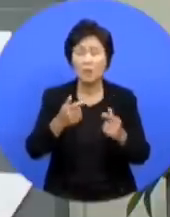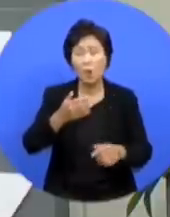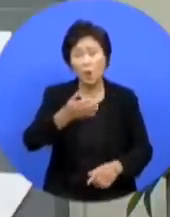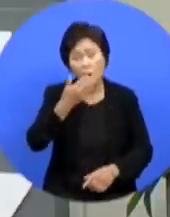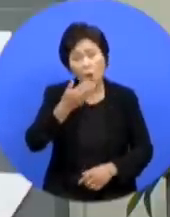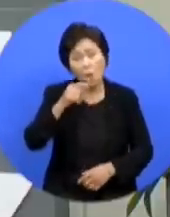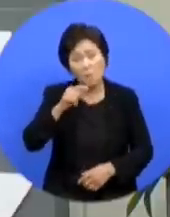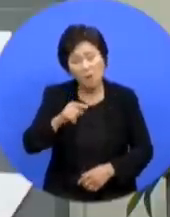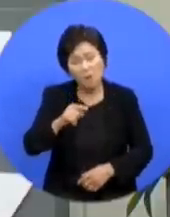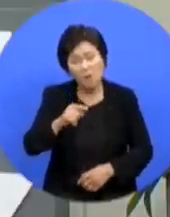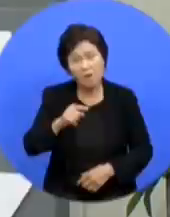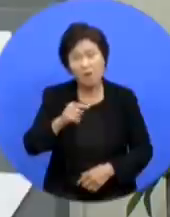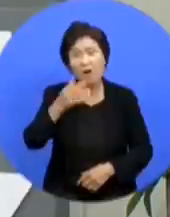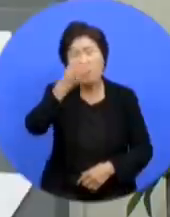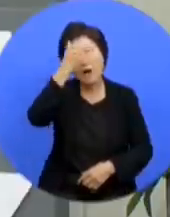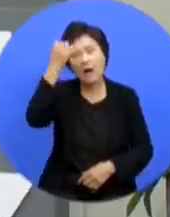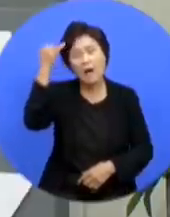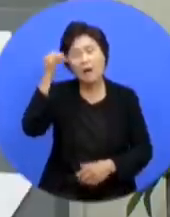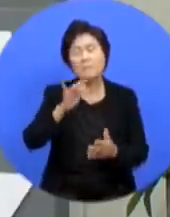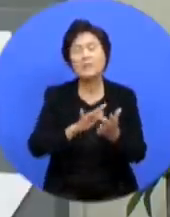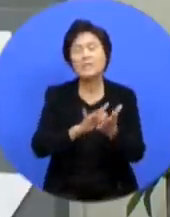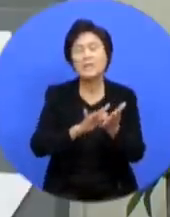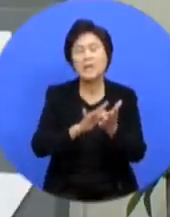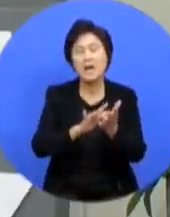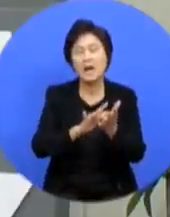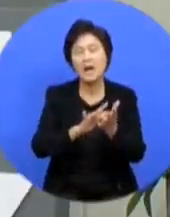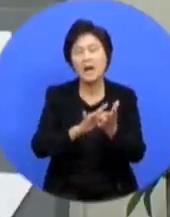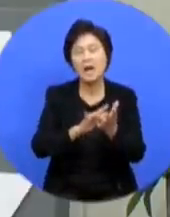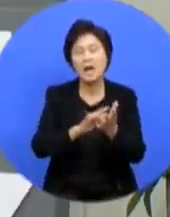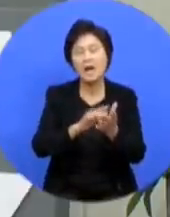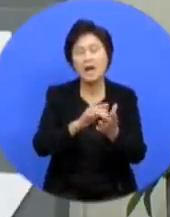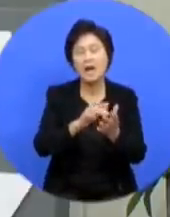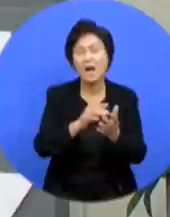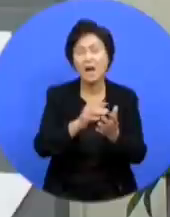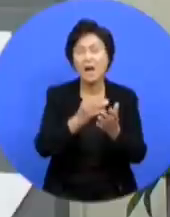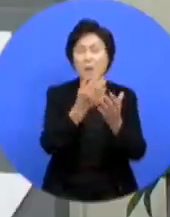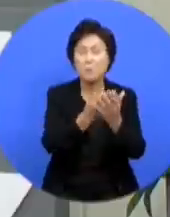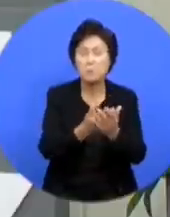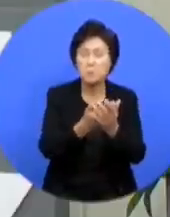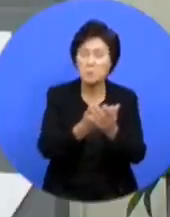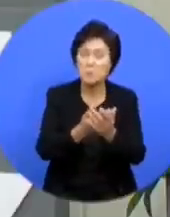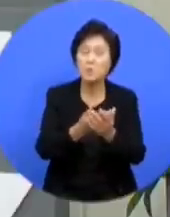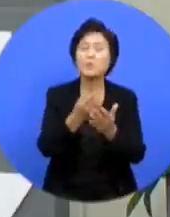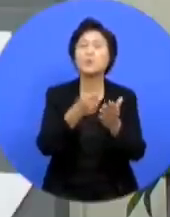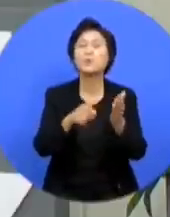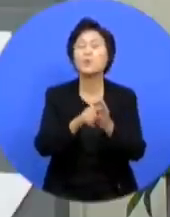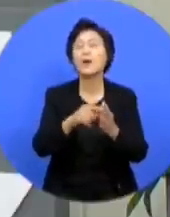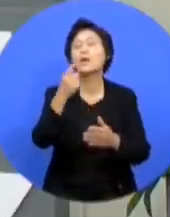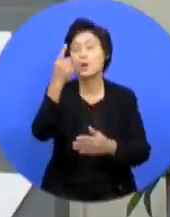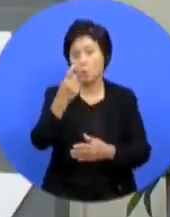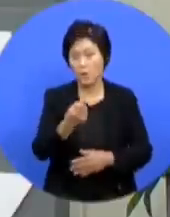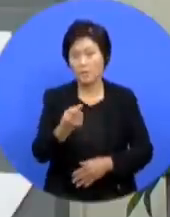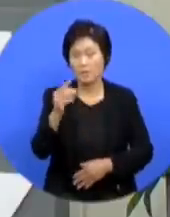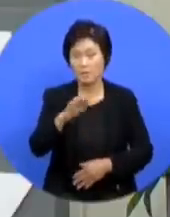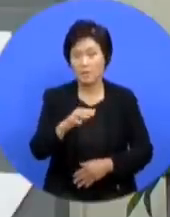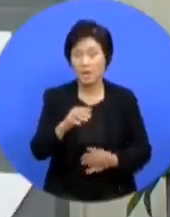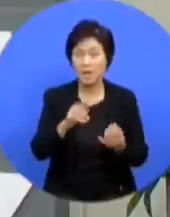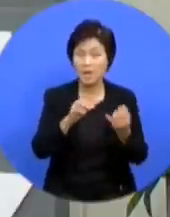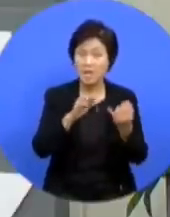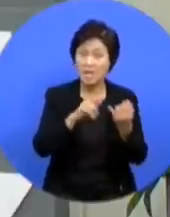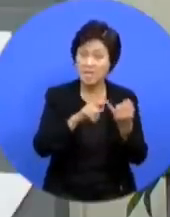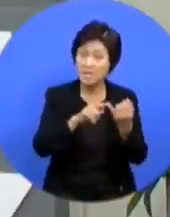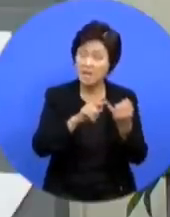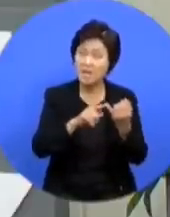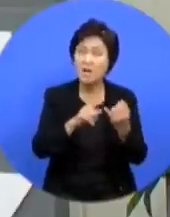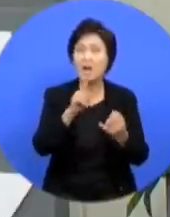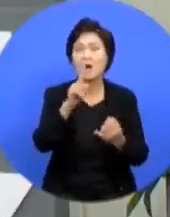할머니 약품을 구하러 왔어요. 그런데 다른 사람들은 다 쉬고 가는데 이 소년은 혼자 기도하고 있었다는 겁니다. 어디서요?